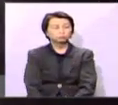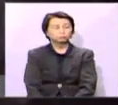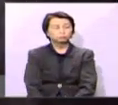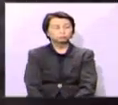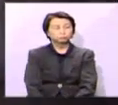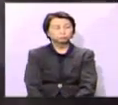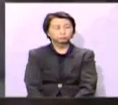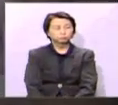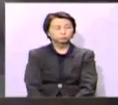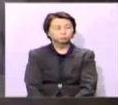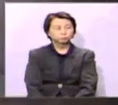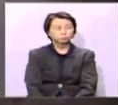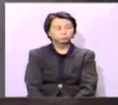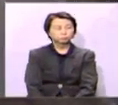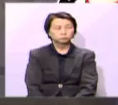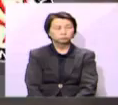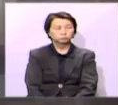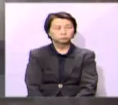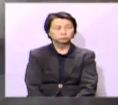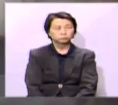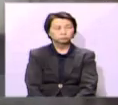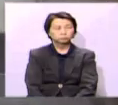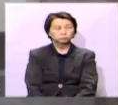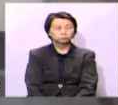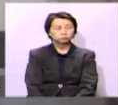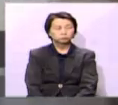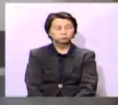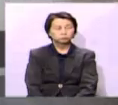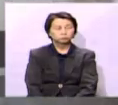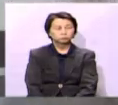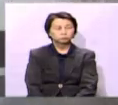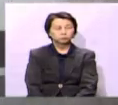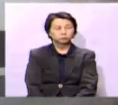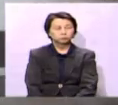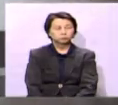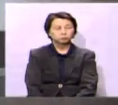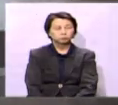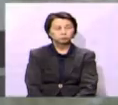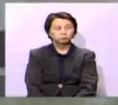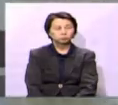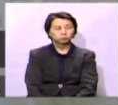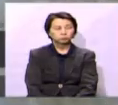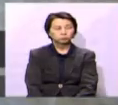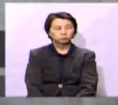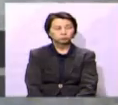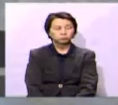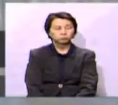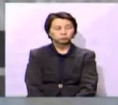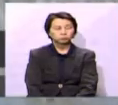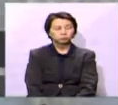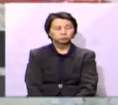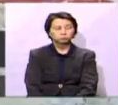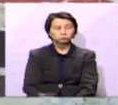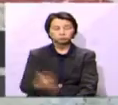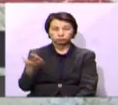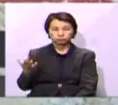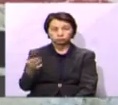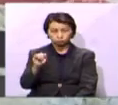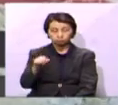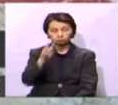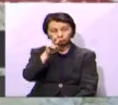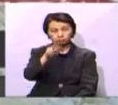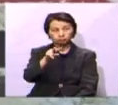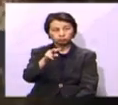Kisah kita ini dilukis oleh Portugis yang menandakan. Ya, yang originalnya. Anda turut dapat